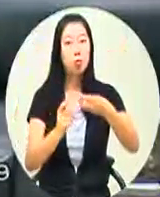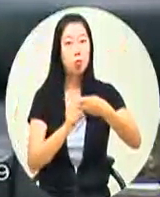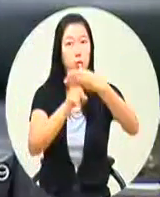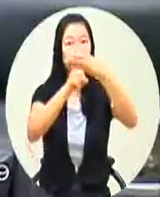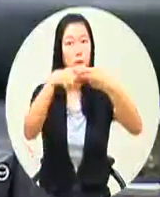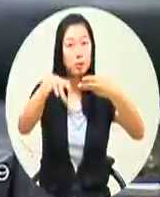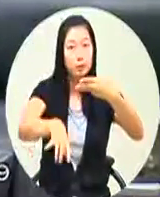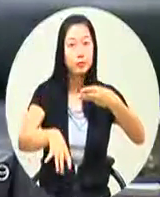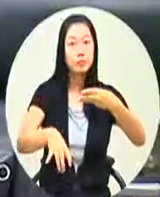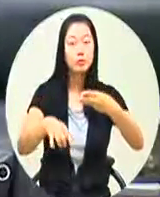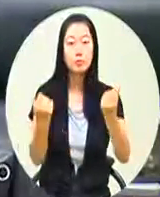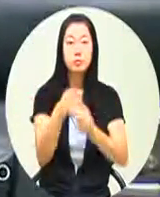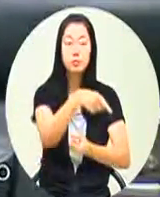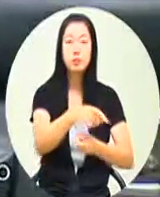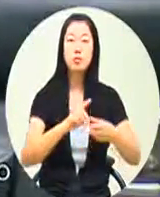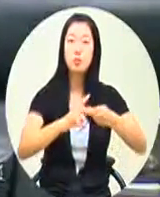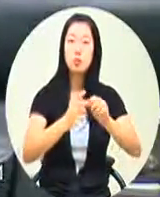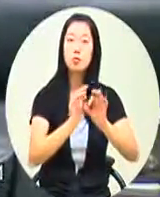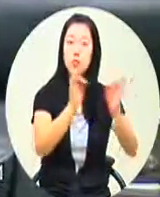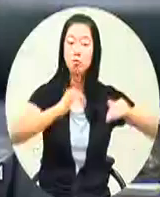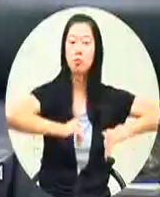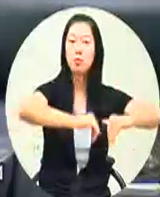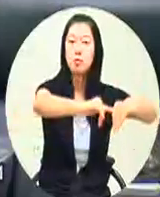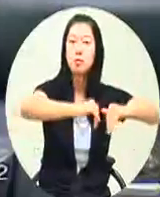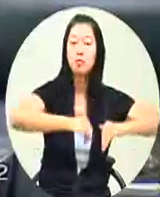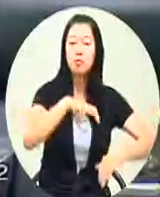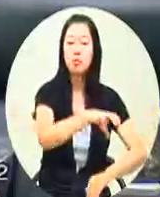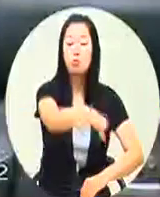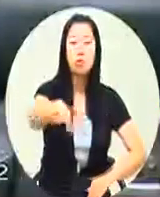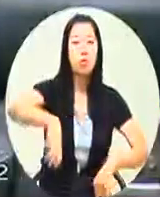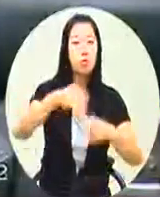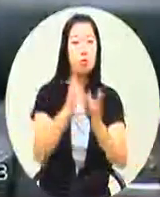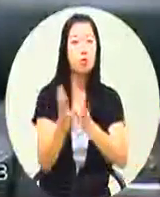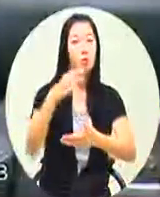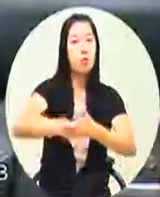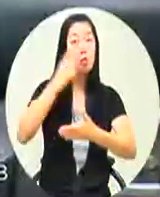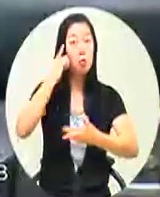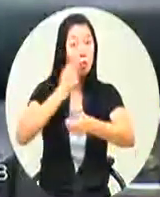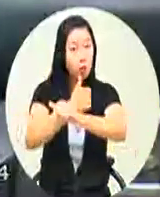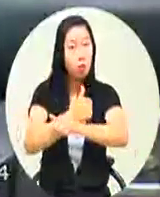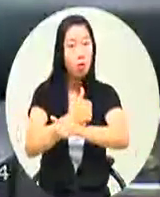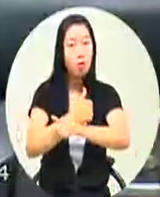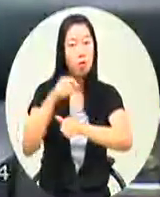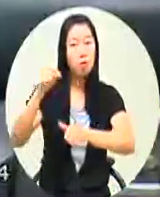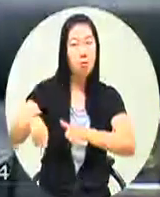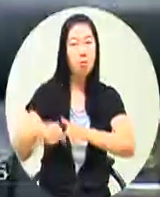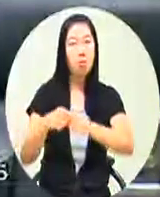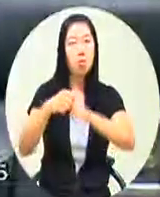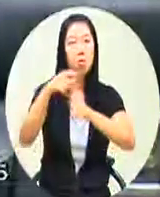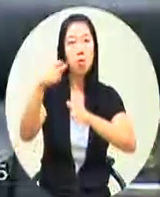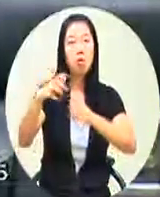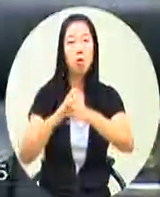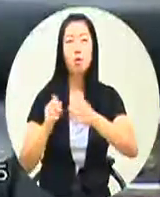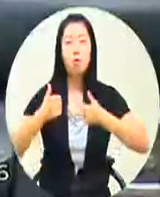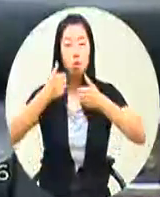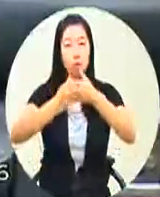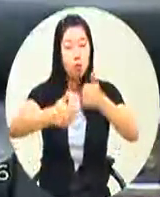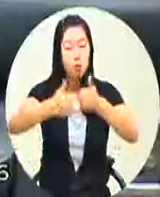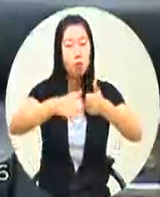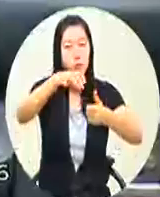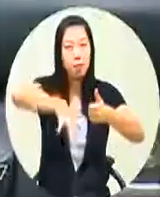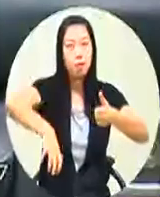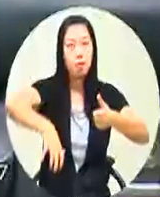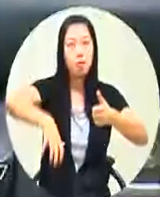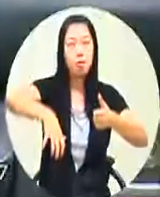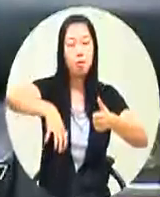光街那些的巷弄。好，那尤其试运主场馆它是一个有高度的，那你知道试运主场馆的范